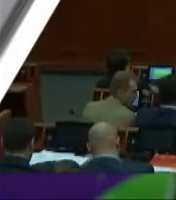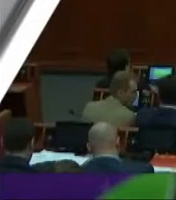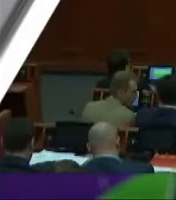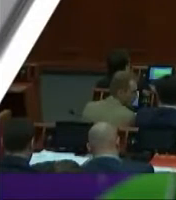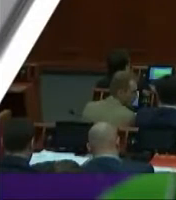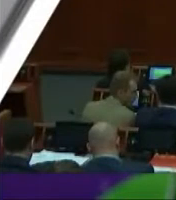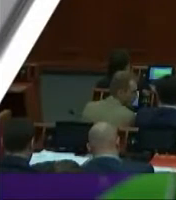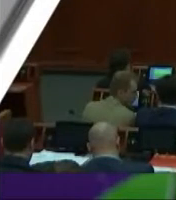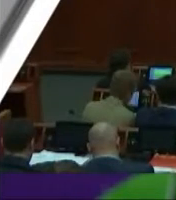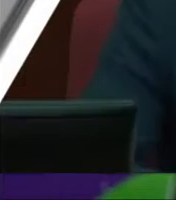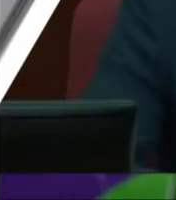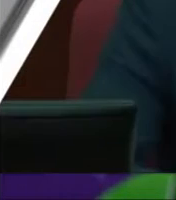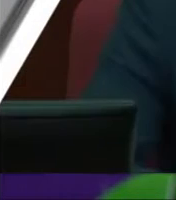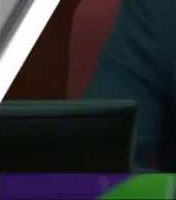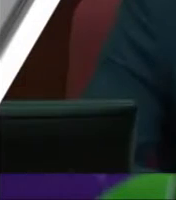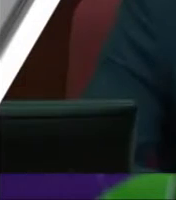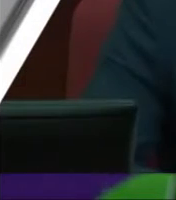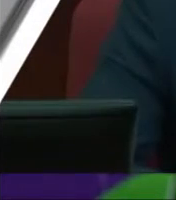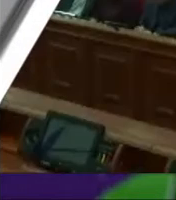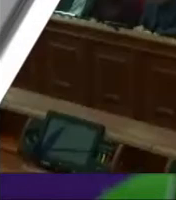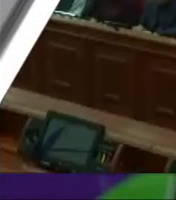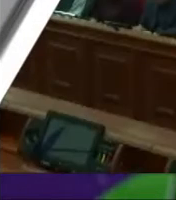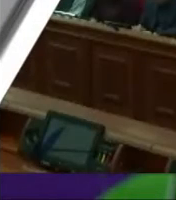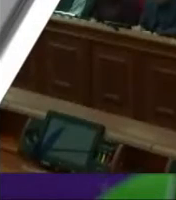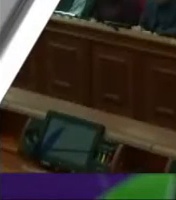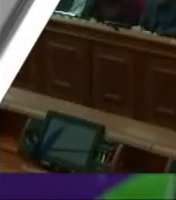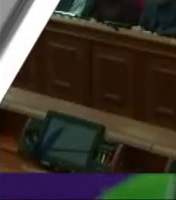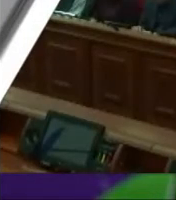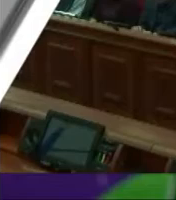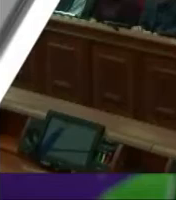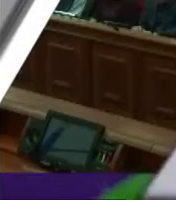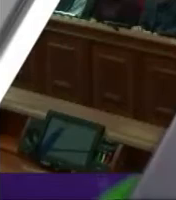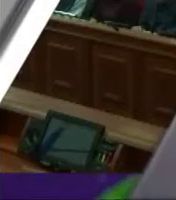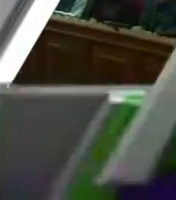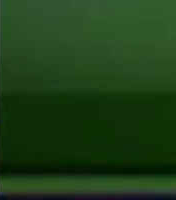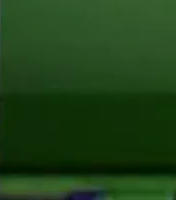Друге коротке засідання. Новостворена Київрада почала розгляд столичного бюджету на наступний рік.